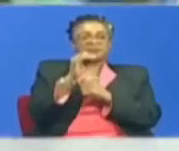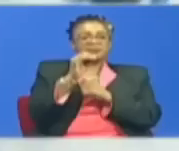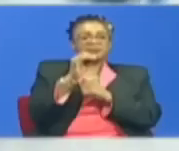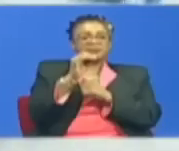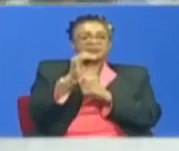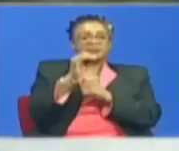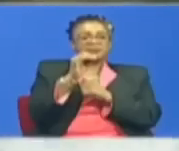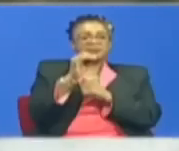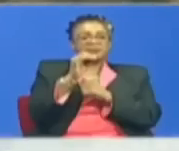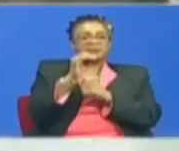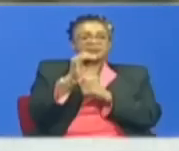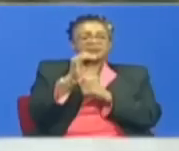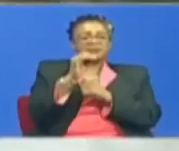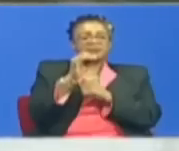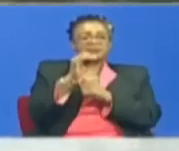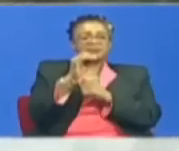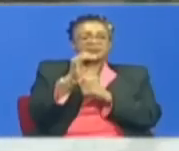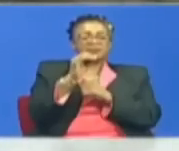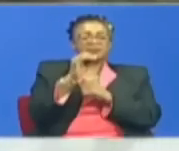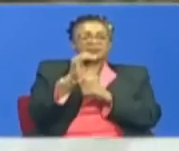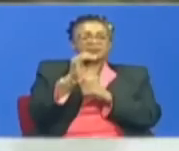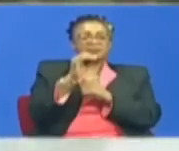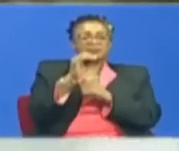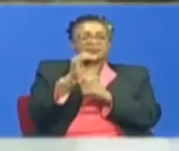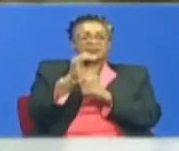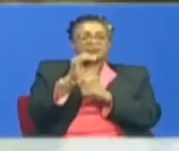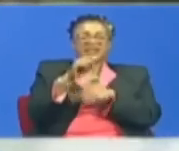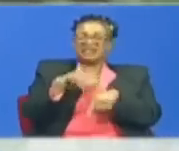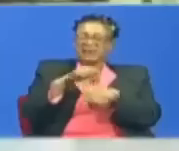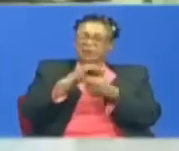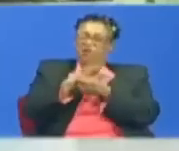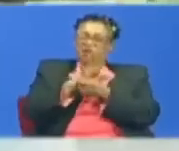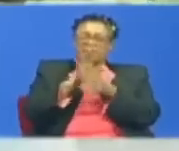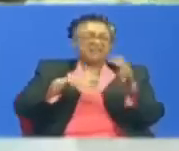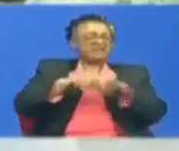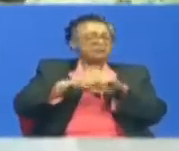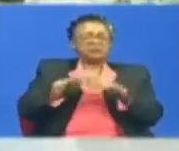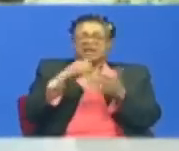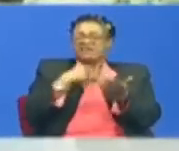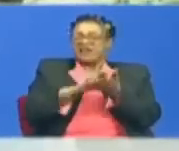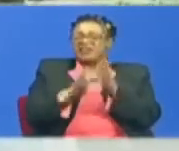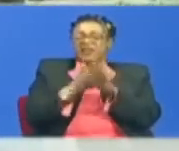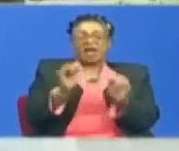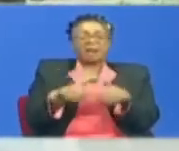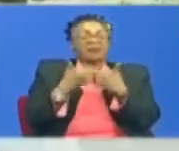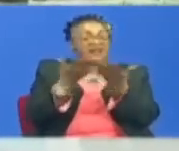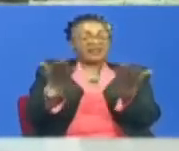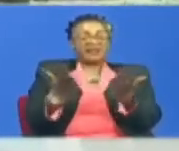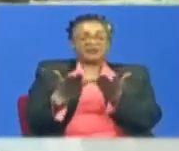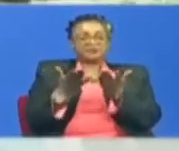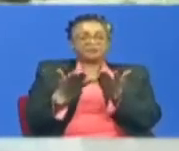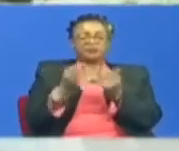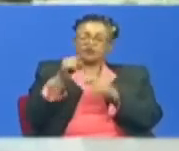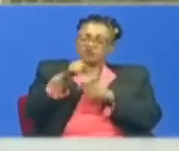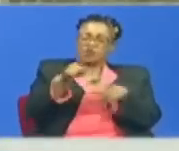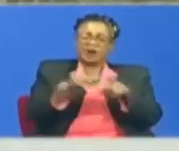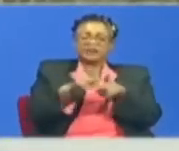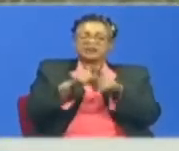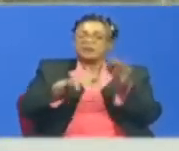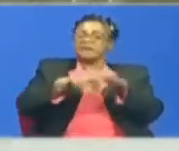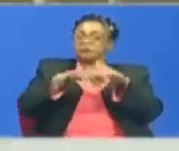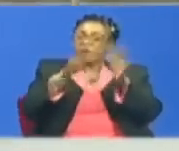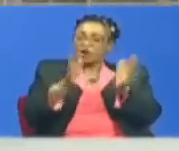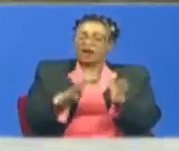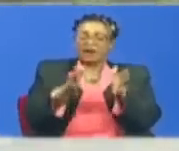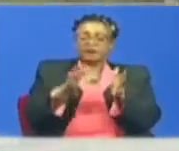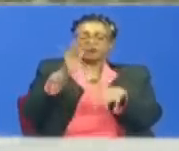Bolotiga the honorable msimu wa corona soka hamna chochote kinachoendelea wewe kama mchezaji umeathirika